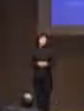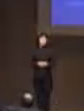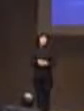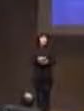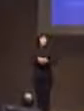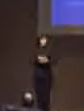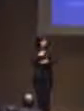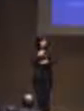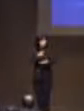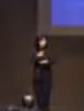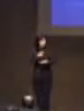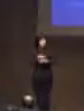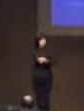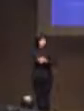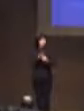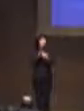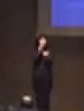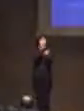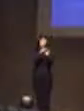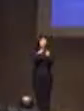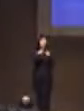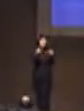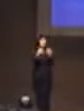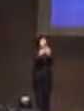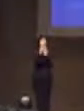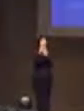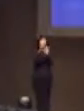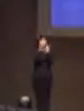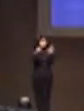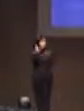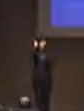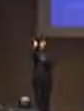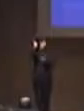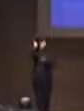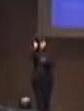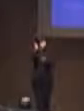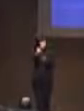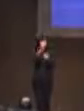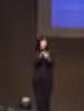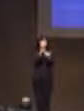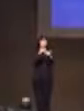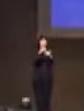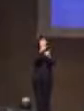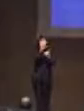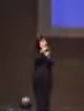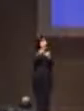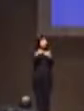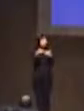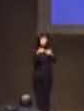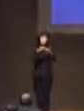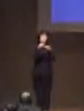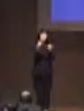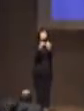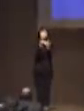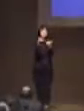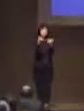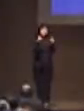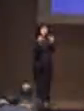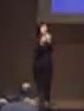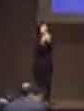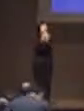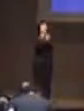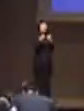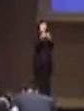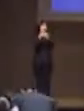まずはじめに防災国体の主催者である防災推進国民会議の